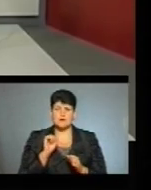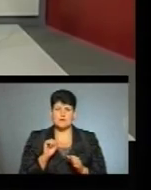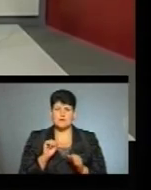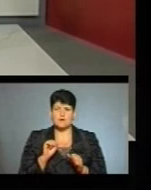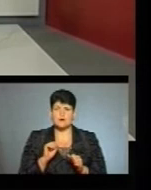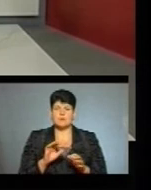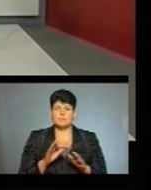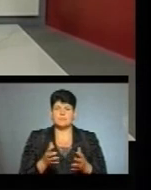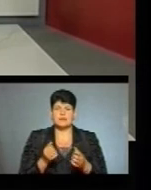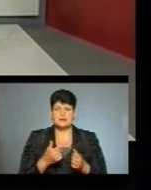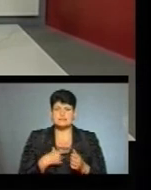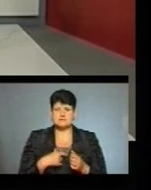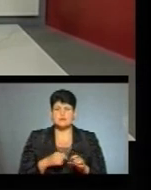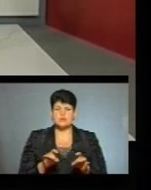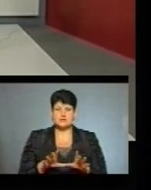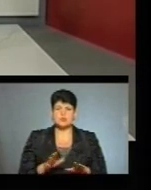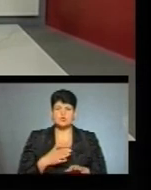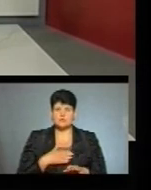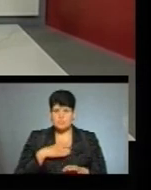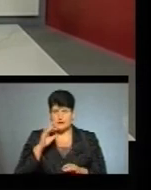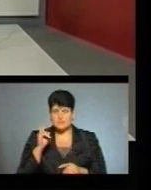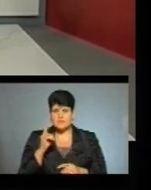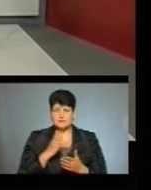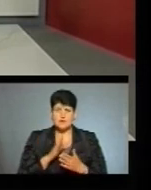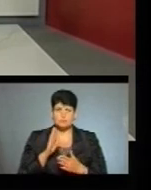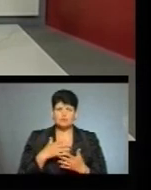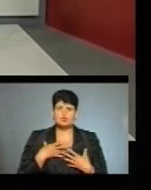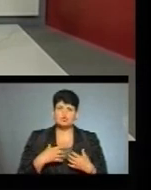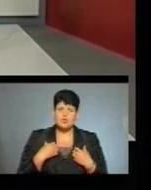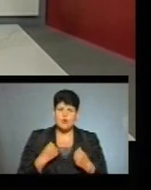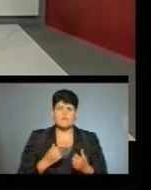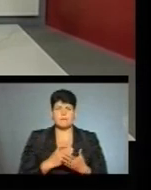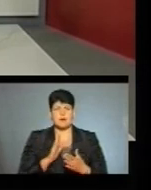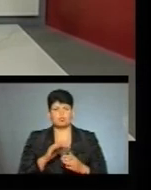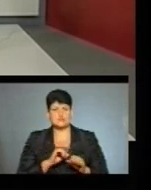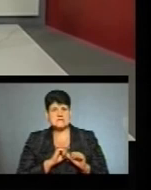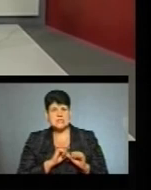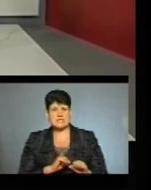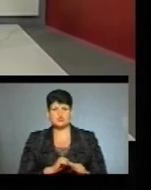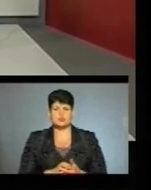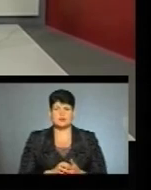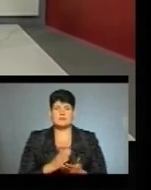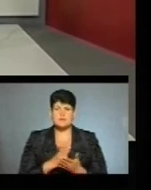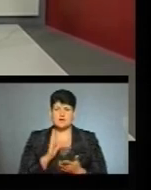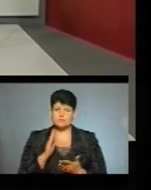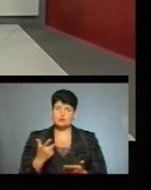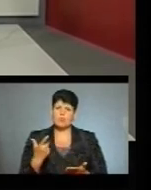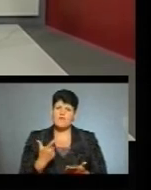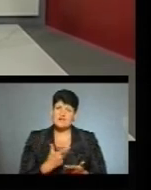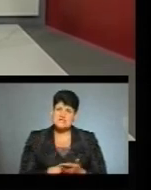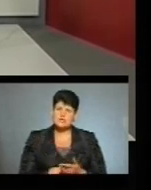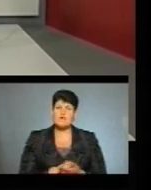себе остаточне рішення, що моя дитина має бути здорова, має бути захищена і має бути провакцинована, щоб